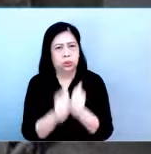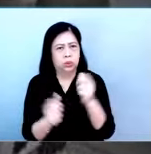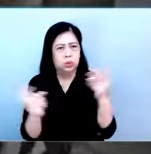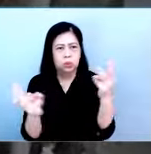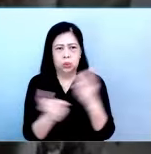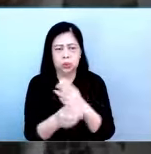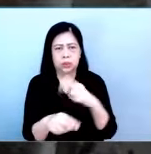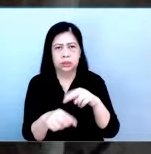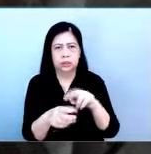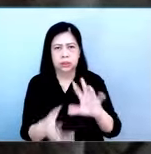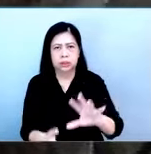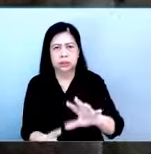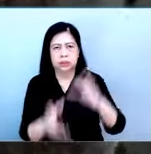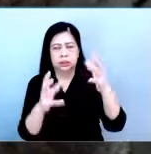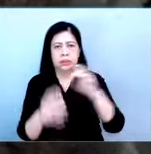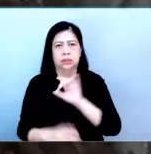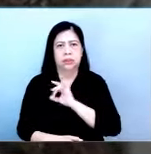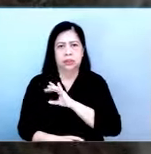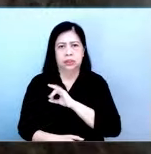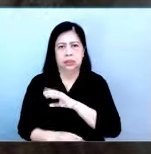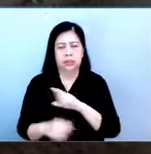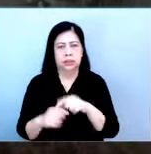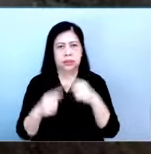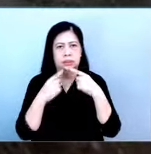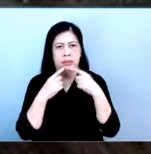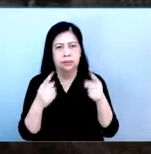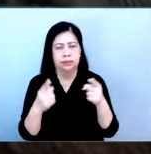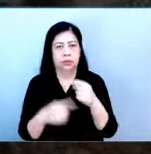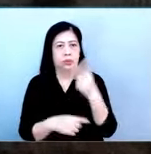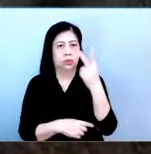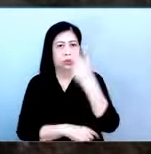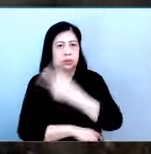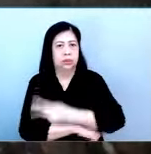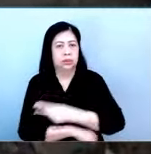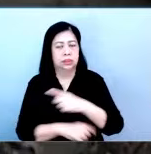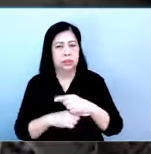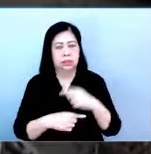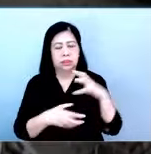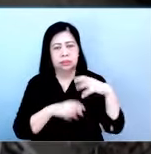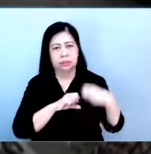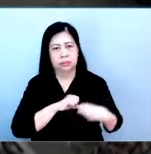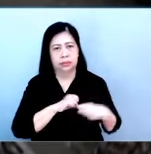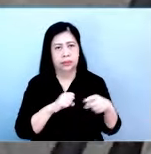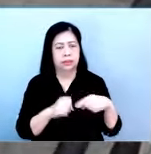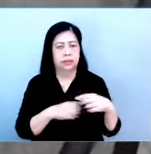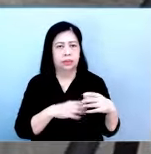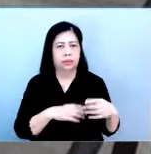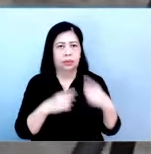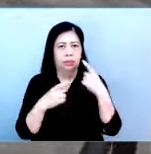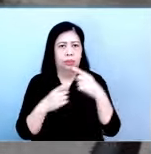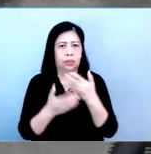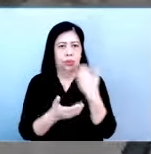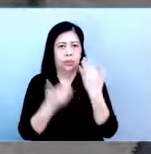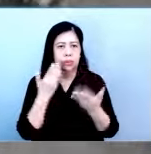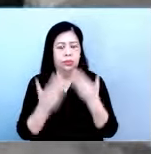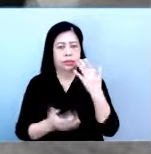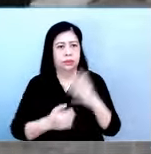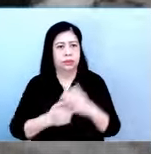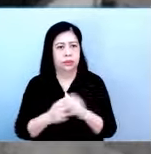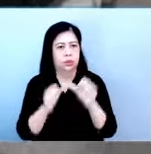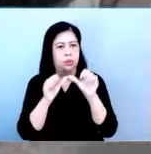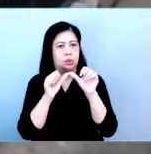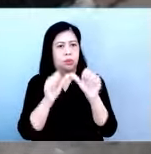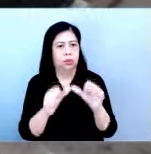natural disaster sa Chile. Nagdeklara na ng 2 araw ng pagluluksa ang bansa para sa mga namatay. Patuloy naman